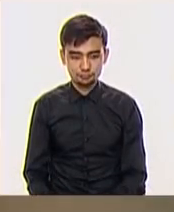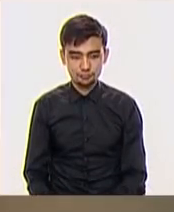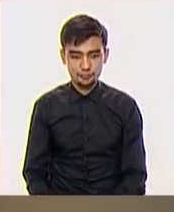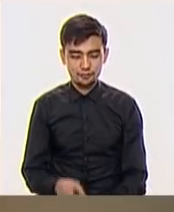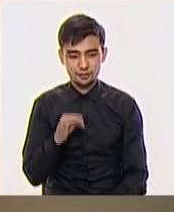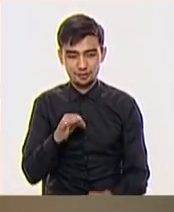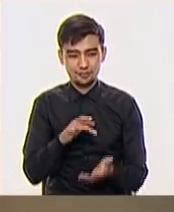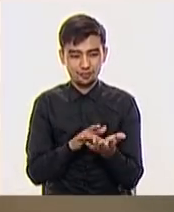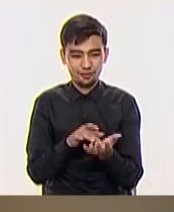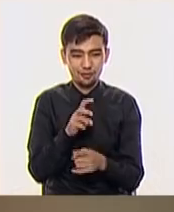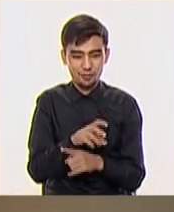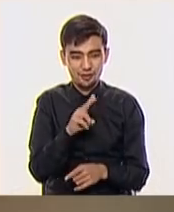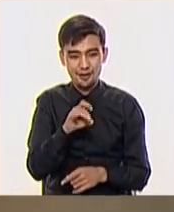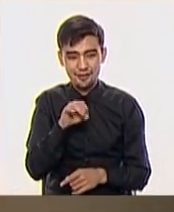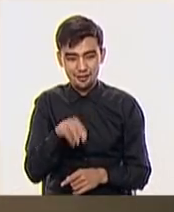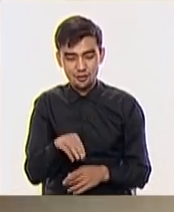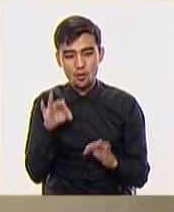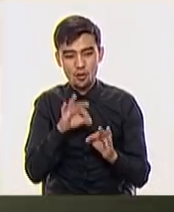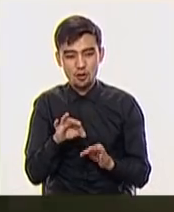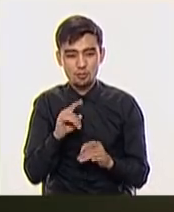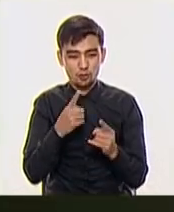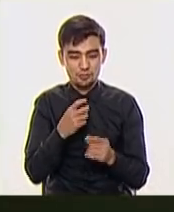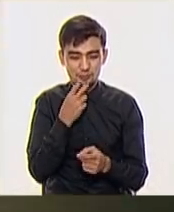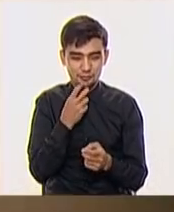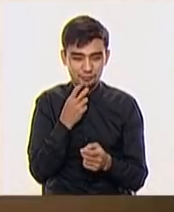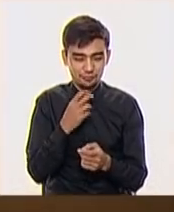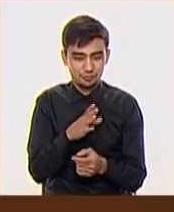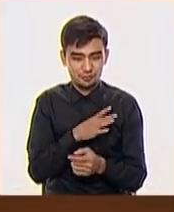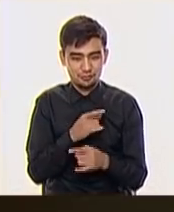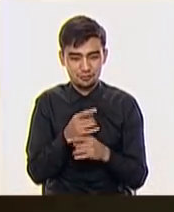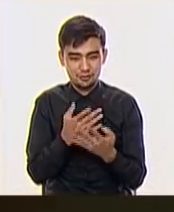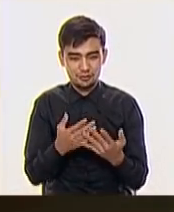Ал бақсыға барған Қайрат Әділгерей неге күлкіге қалды?